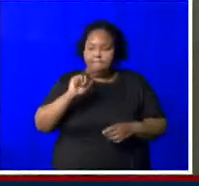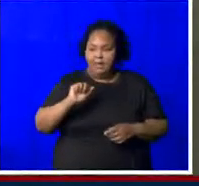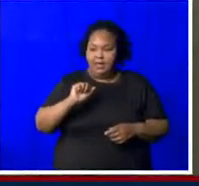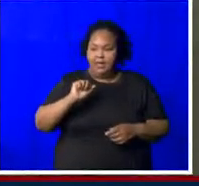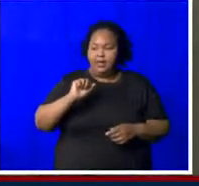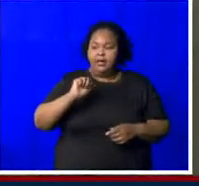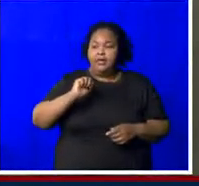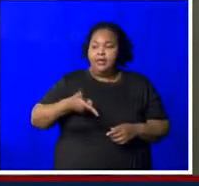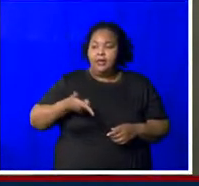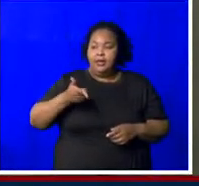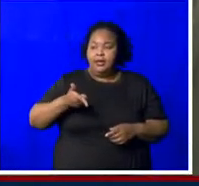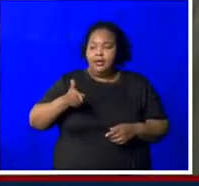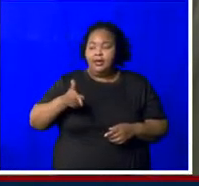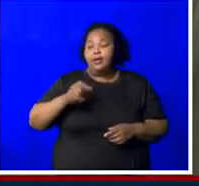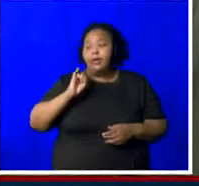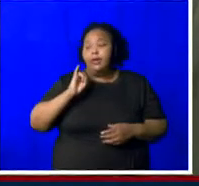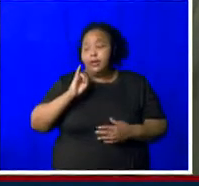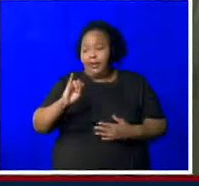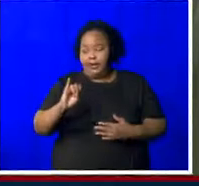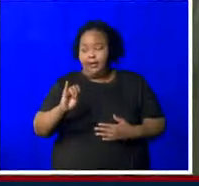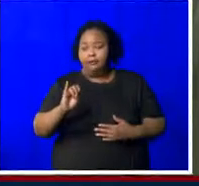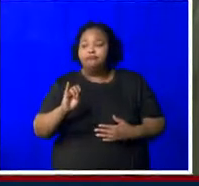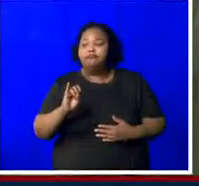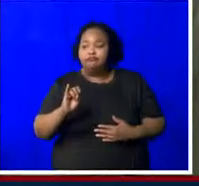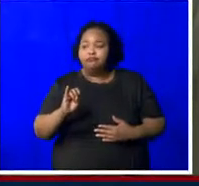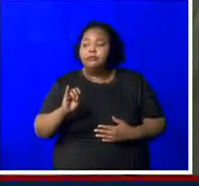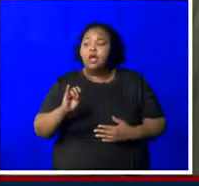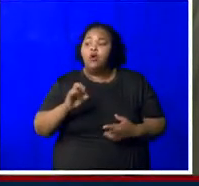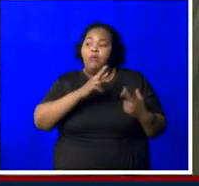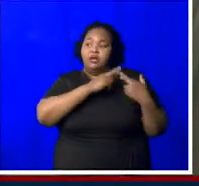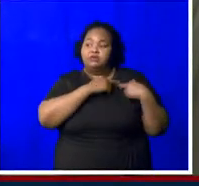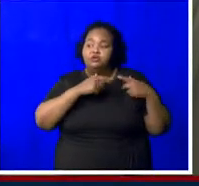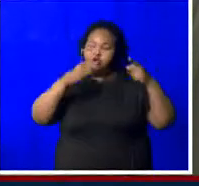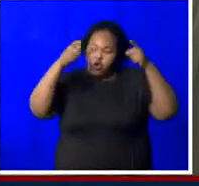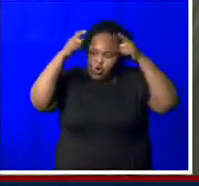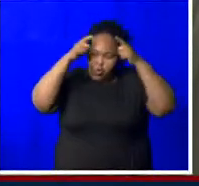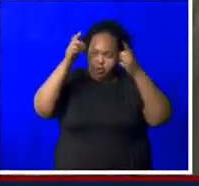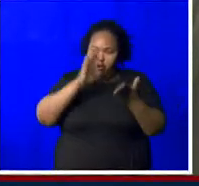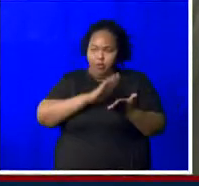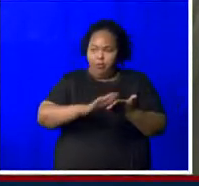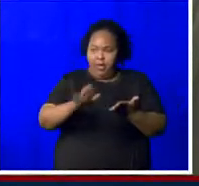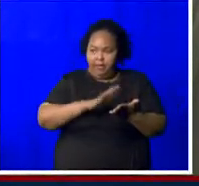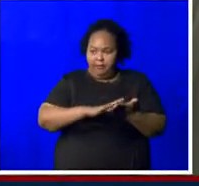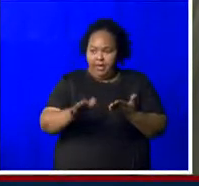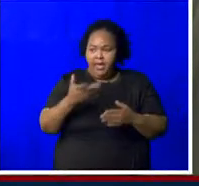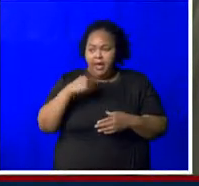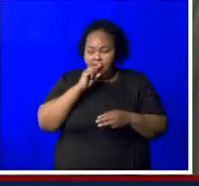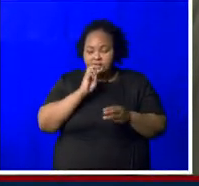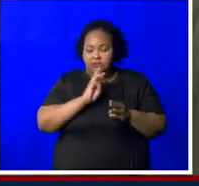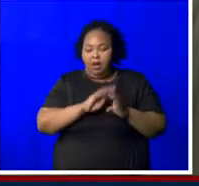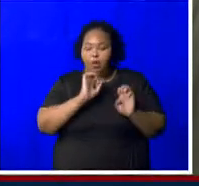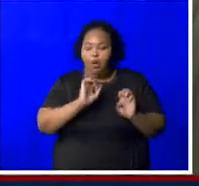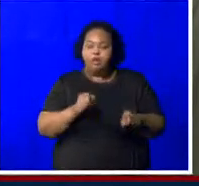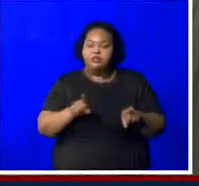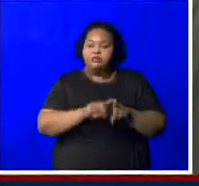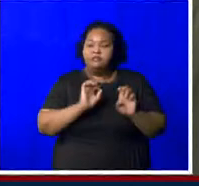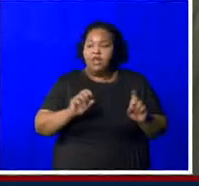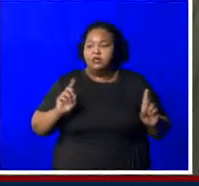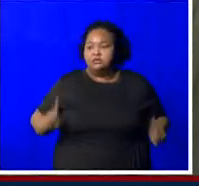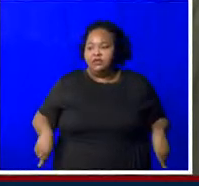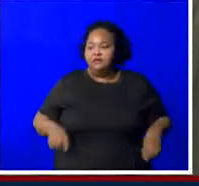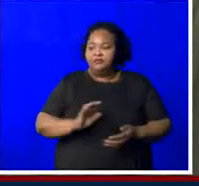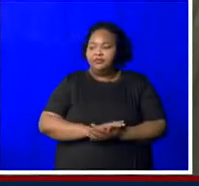Yababe as mina nginale iqiniso ukuthi yababe ngoba enazaneni ibhashe lokho. I fike ekugcineni